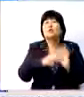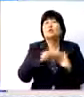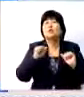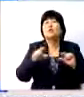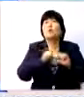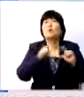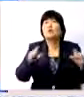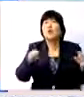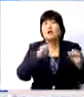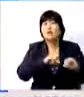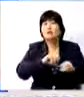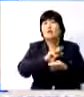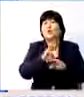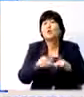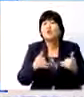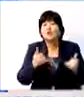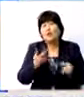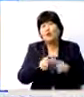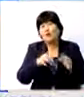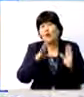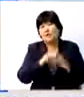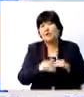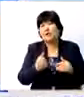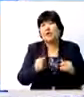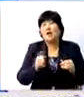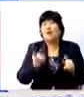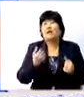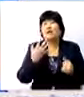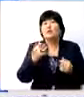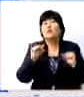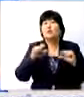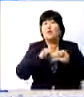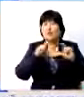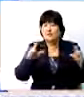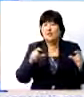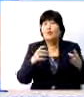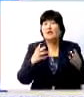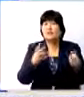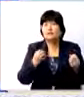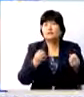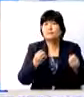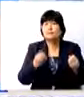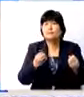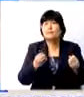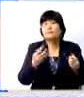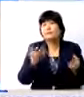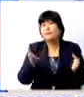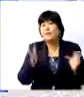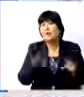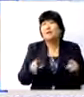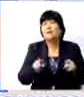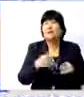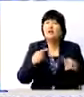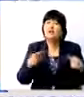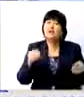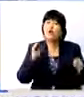нысандары қызмет көрсетеді. Оның ішінде 5 спорт кешені, сосын қалғандары